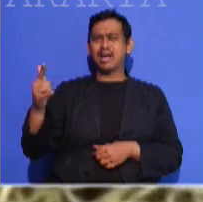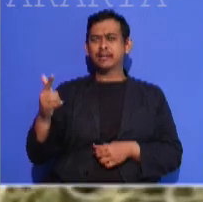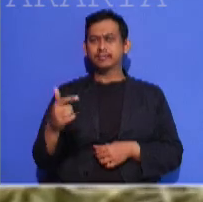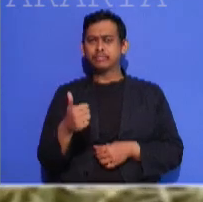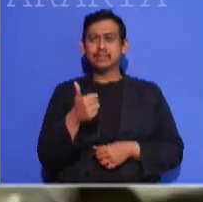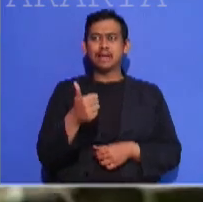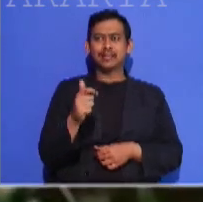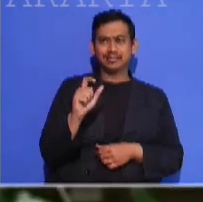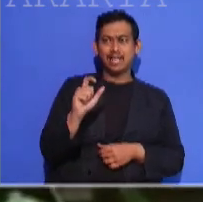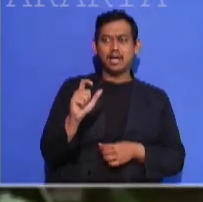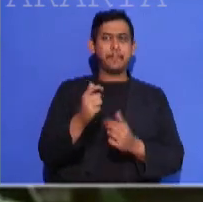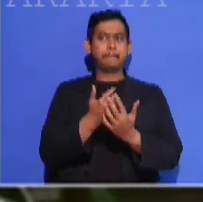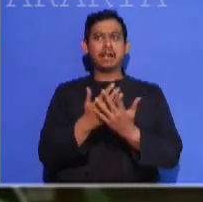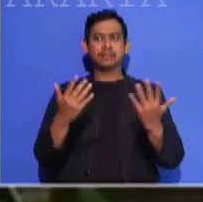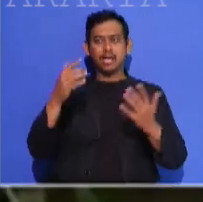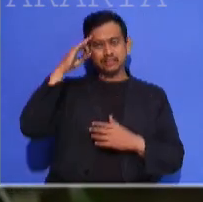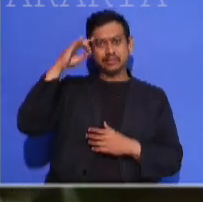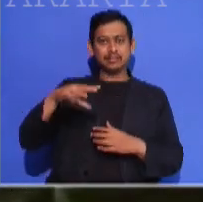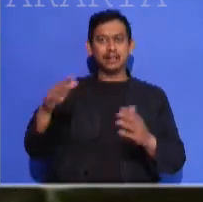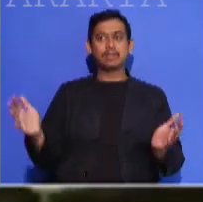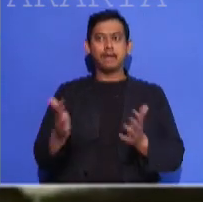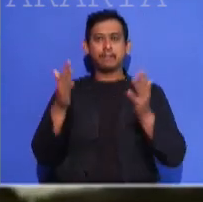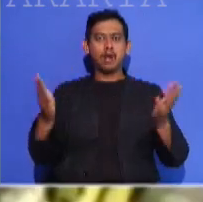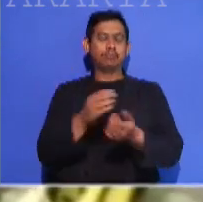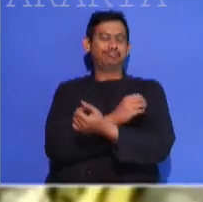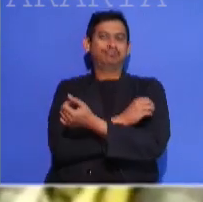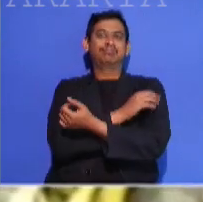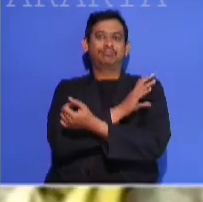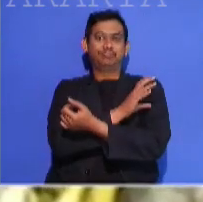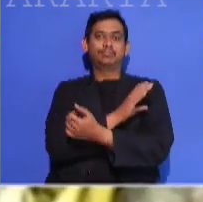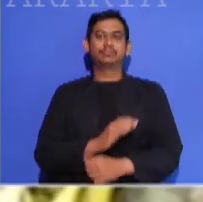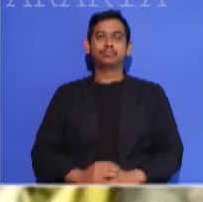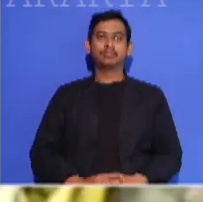pemberdayaan masyarakat desa. Widi lan Harif Yuda Asung Palapuran.